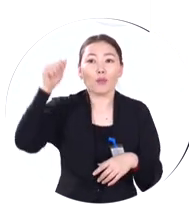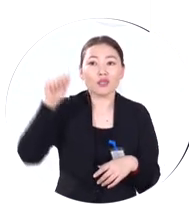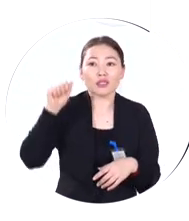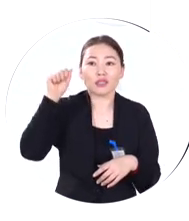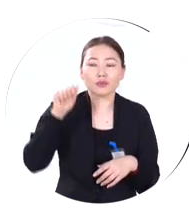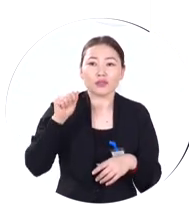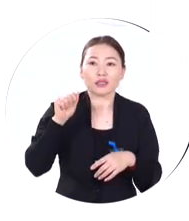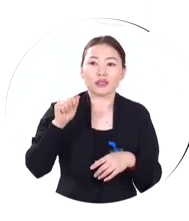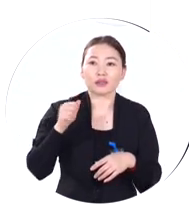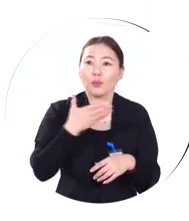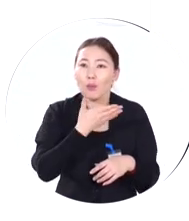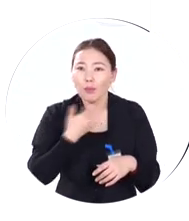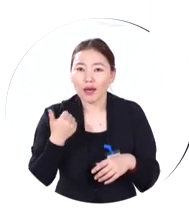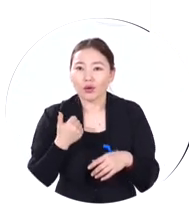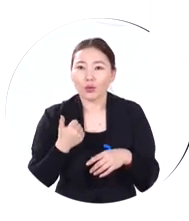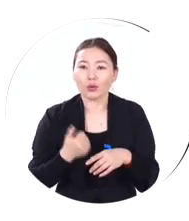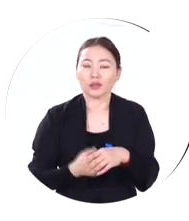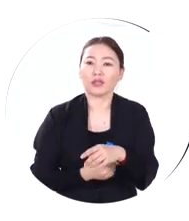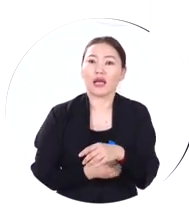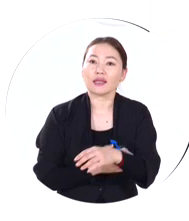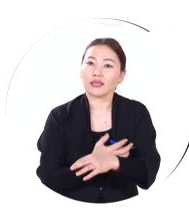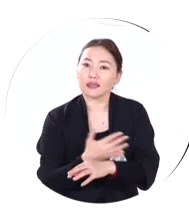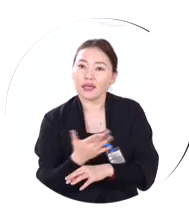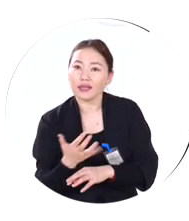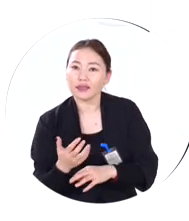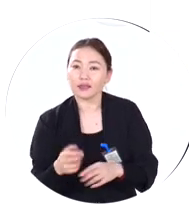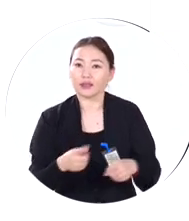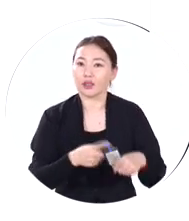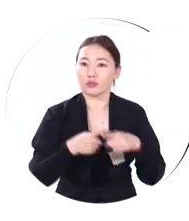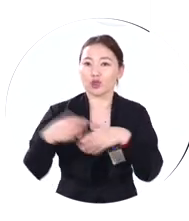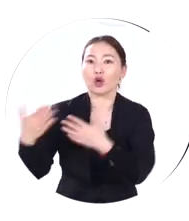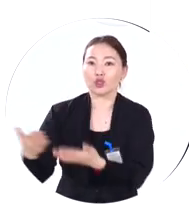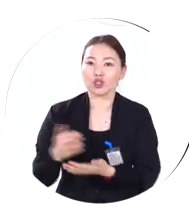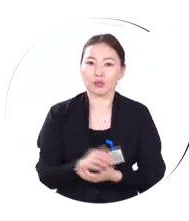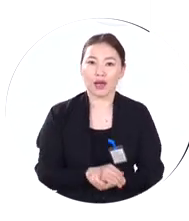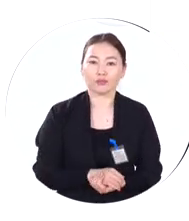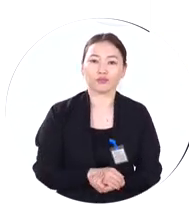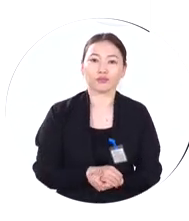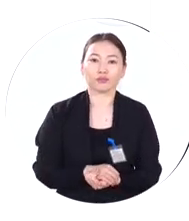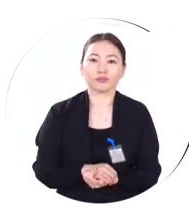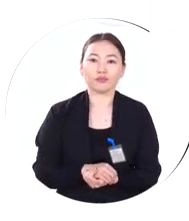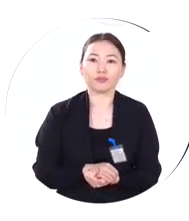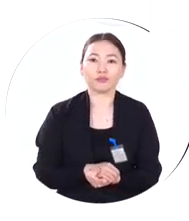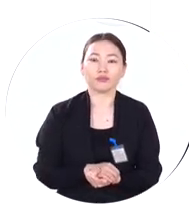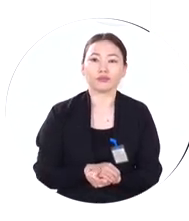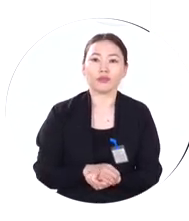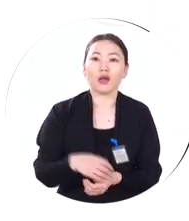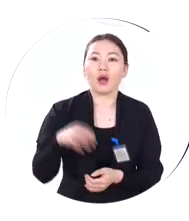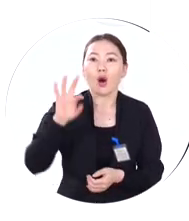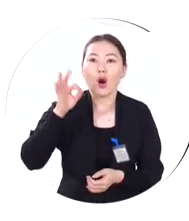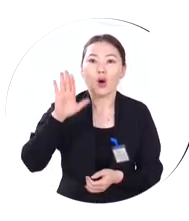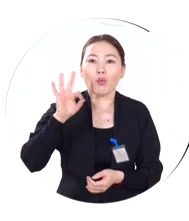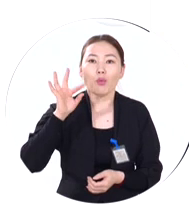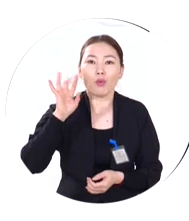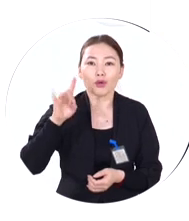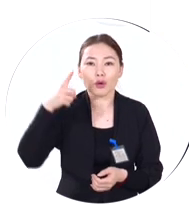олгох байв. Шин засгийн үеийн хүрээнд Өвөр Монголын 6 чуулган цахрыг баруун 2 мөчд хувааж хятадаас нүүжирсэн